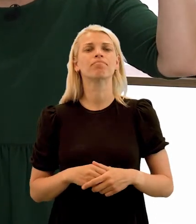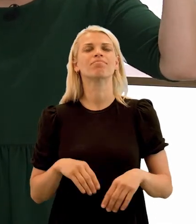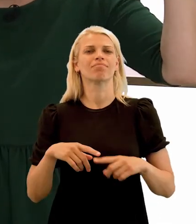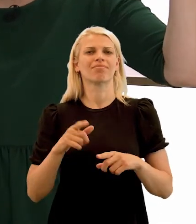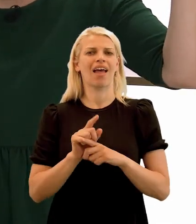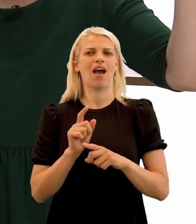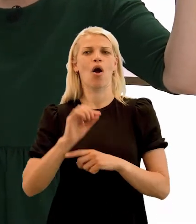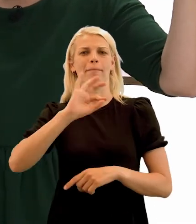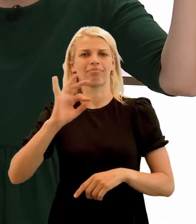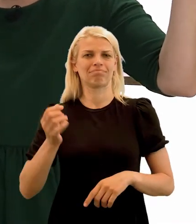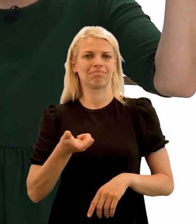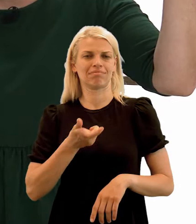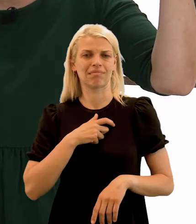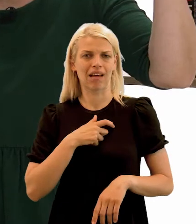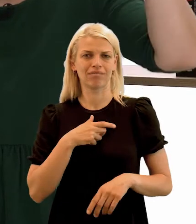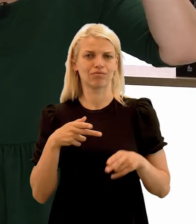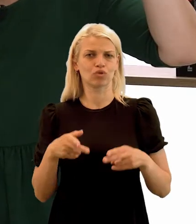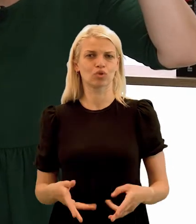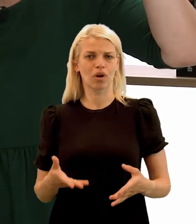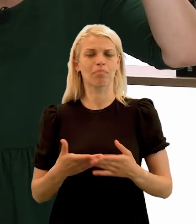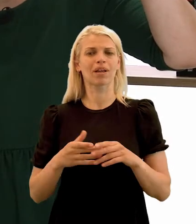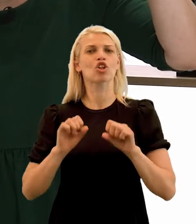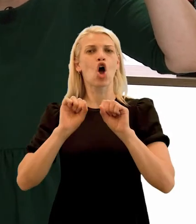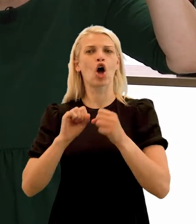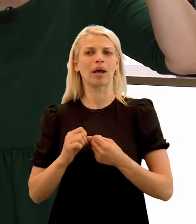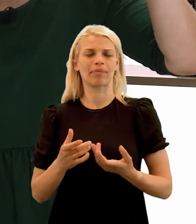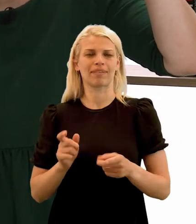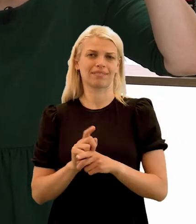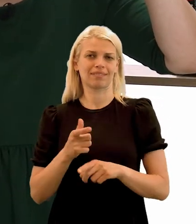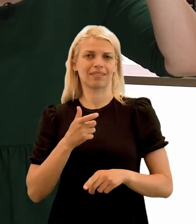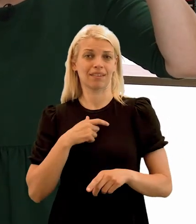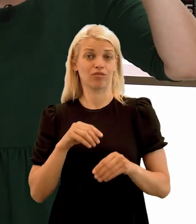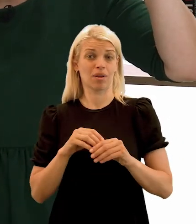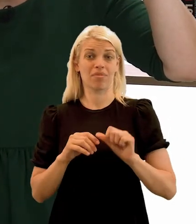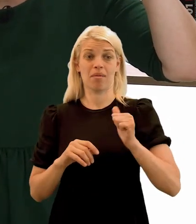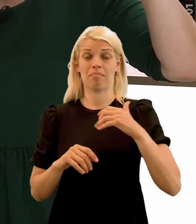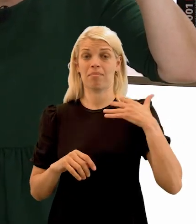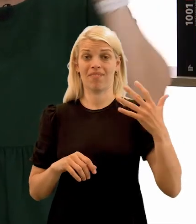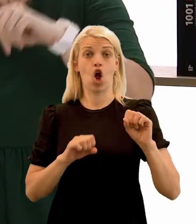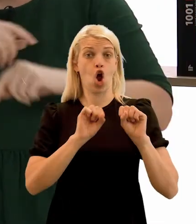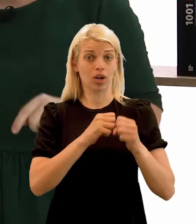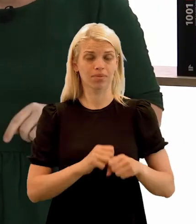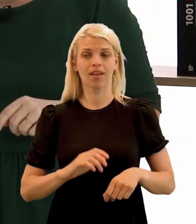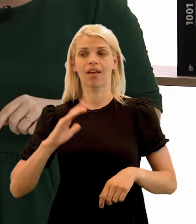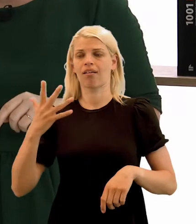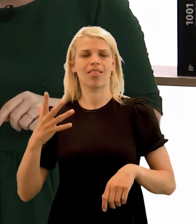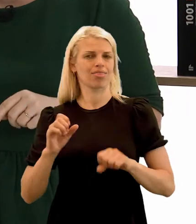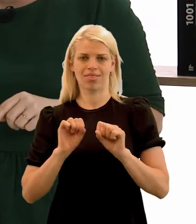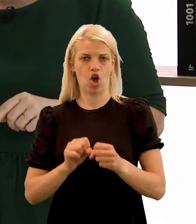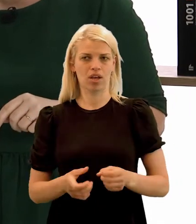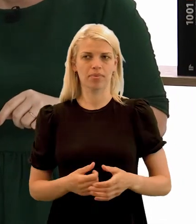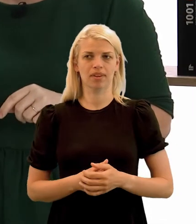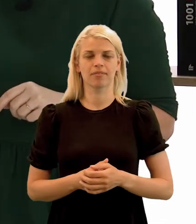veľmi dobre nepíšete, už nie je až taká ohybná. Čiže tých druhých 5 slovných druhov je neohybných. Ak ste ľaváci, tak to